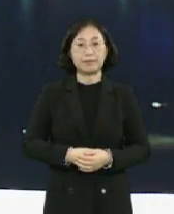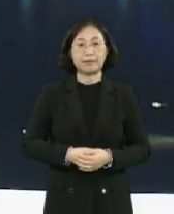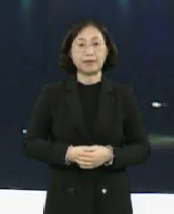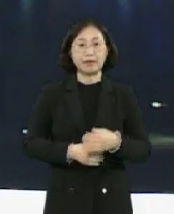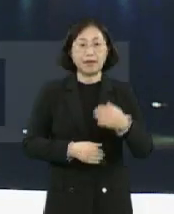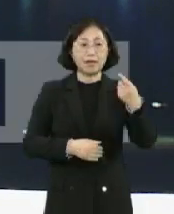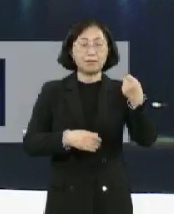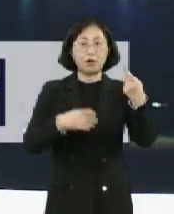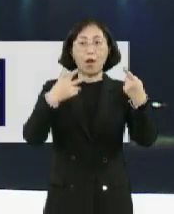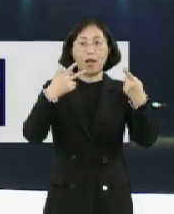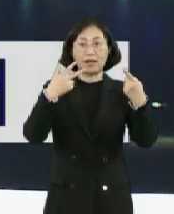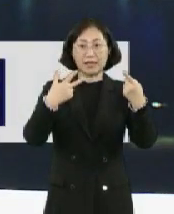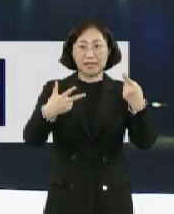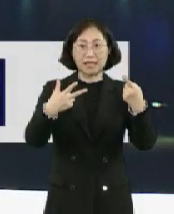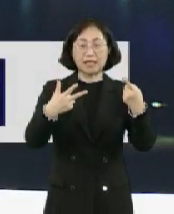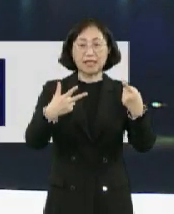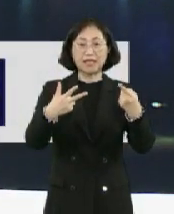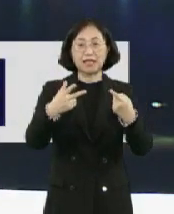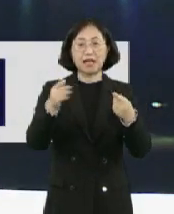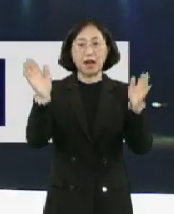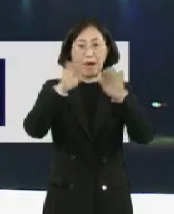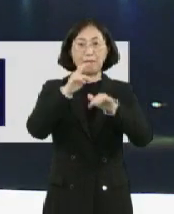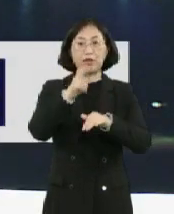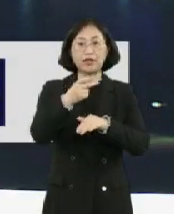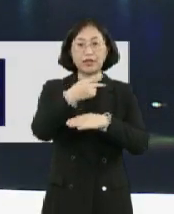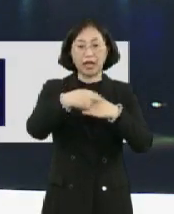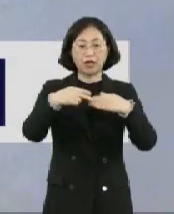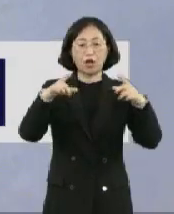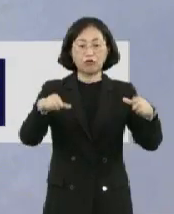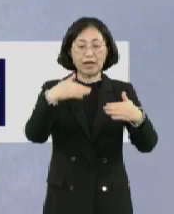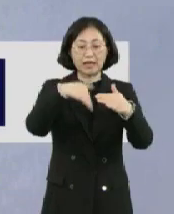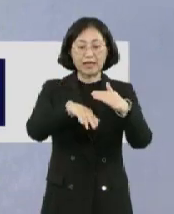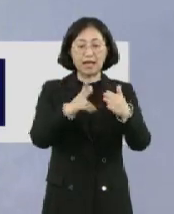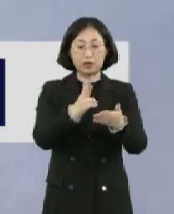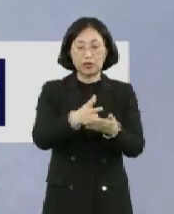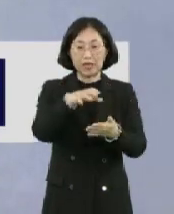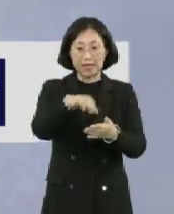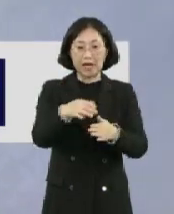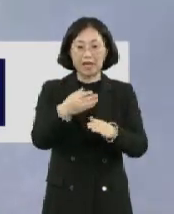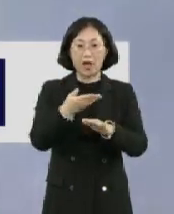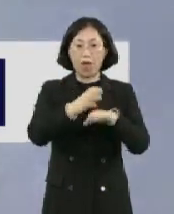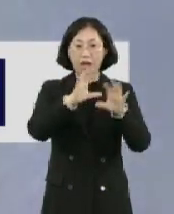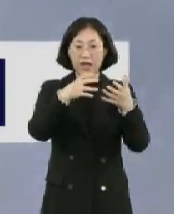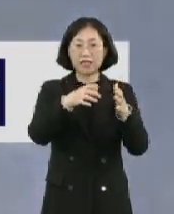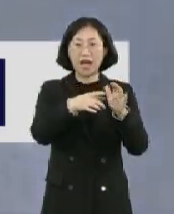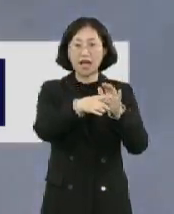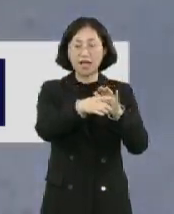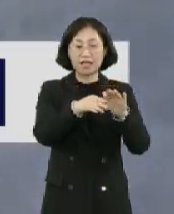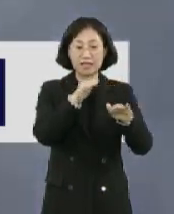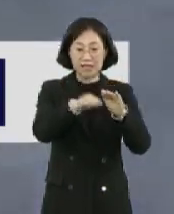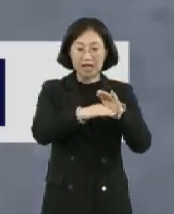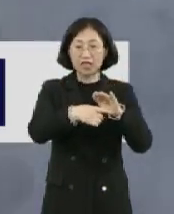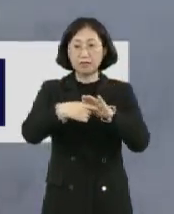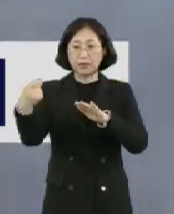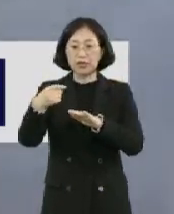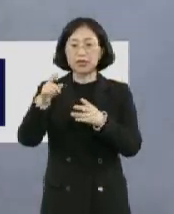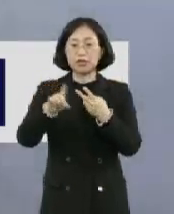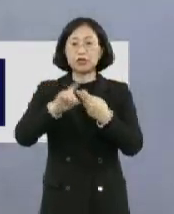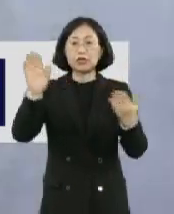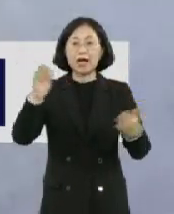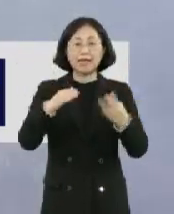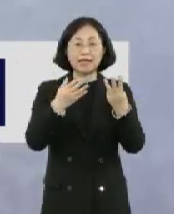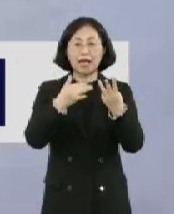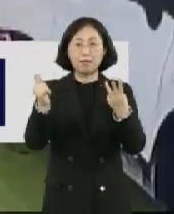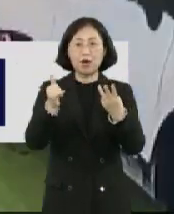지난 7일 새벽 0시 점 대전 대덕구 의한 아파트 지하주차장에 주체 된 외제 차량을 훔쳐 달아난 중학생 세면기